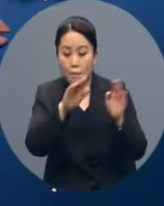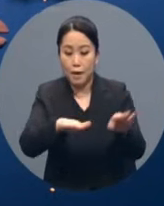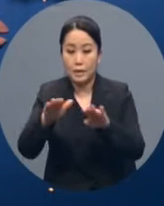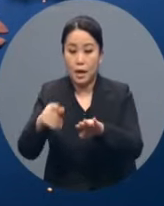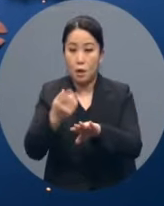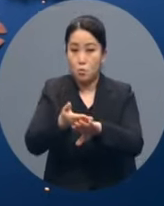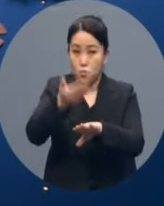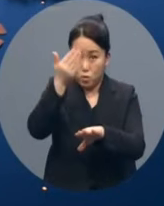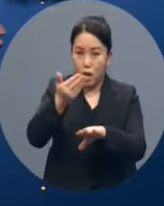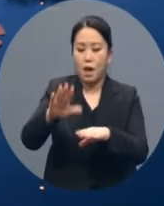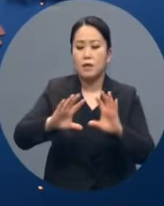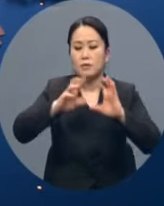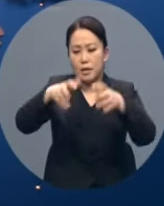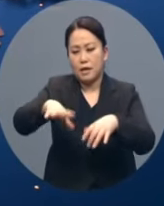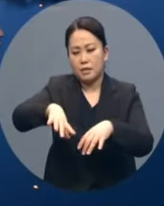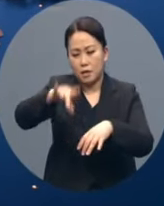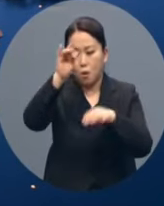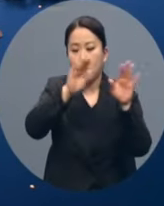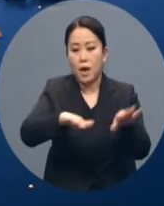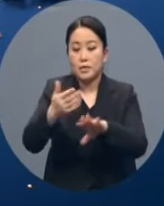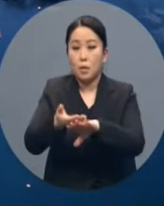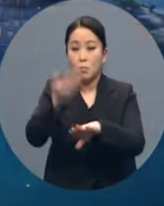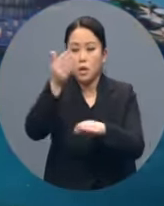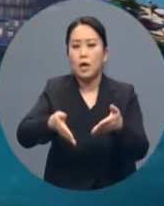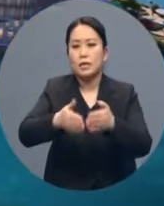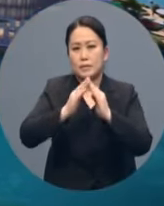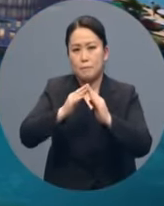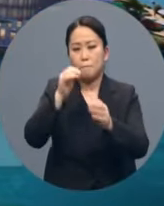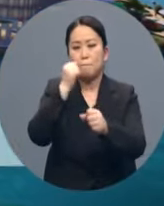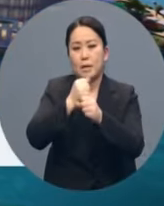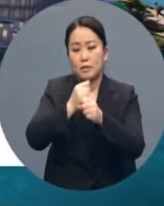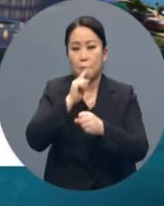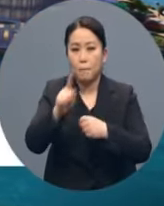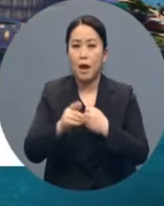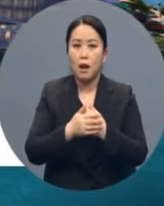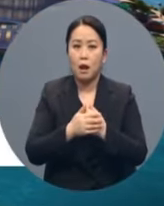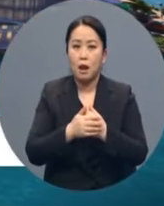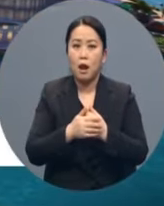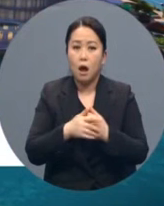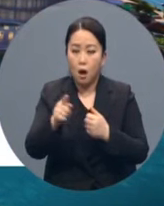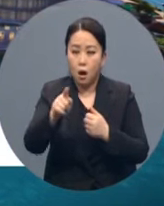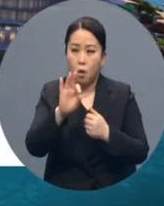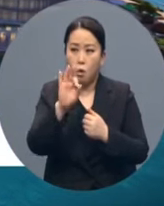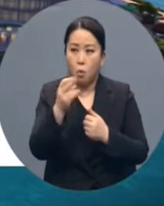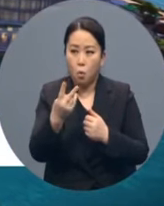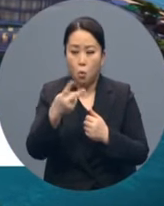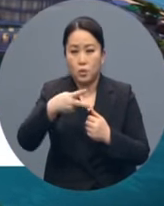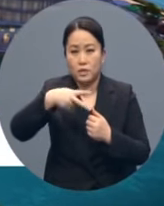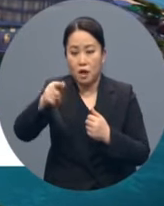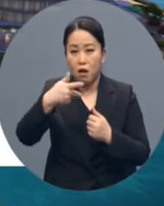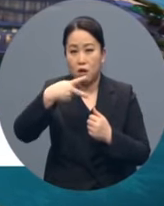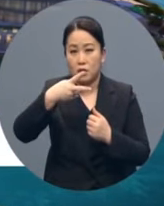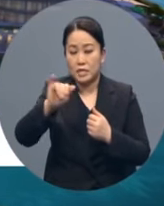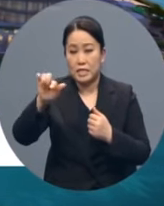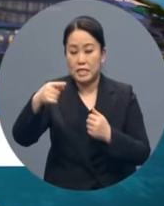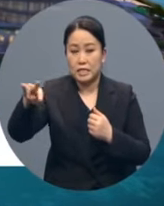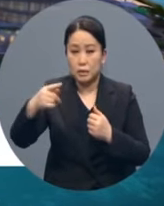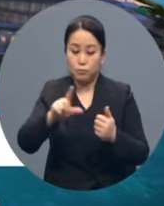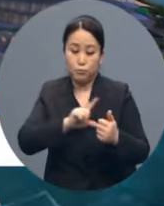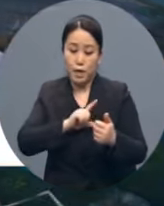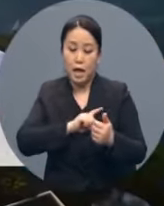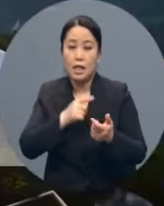도시를 건립한다는 계획이 나왔습니다. 오션익스 부산으로 이름 붙인 이 해상 도시는 부유식 구조물 3개 동으로